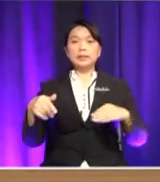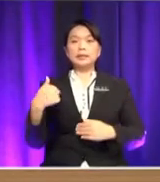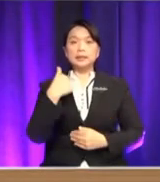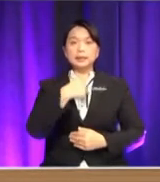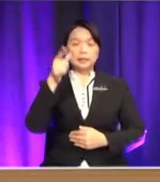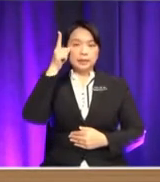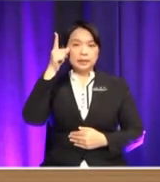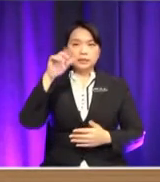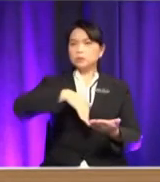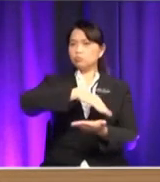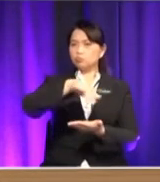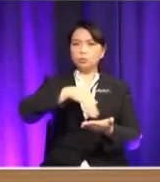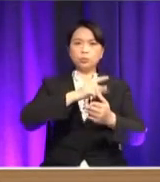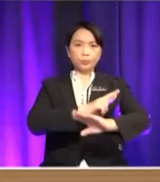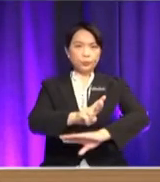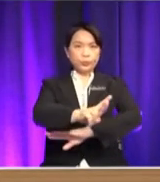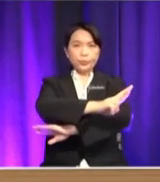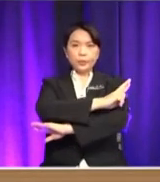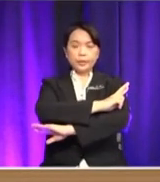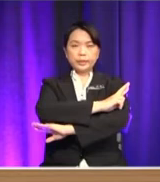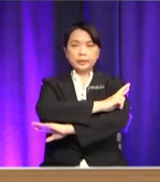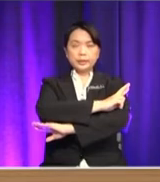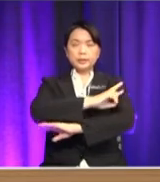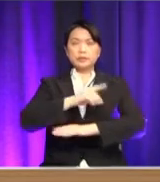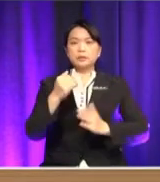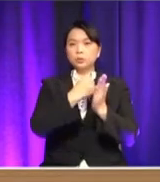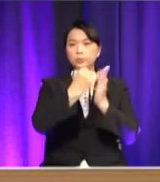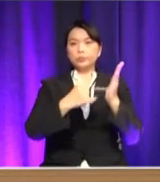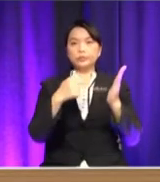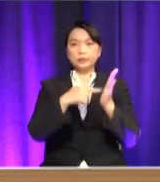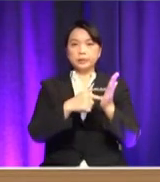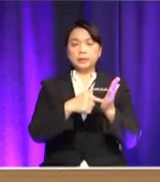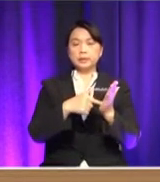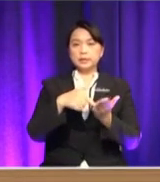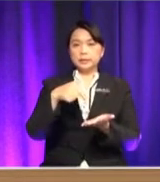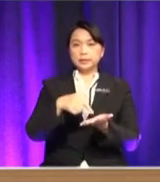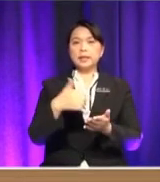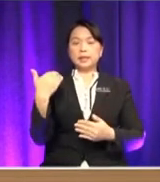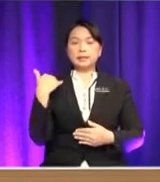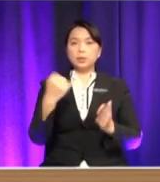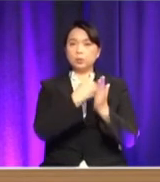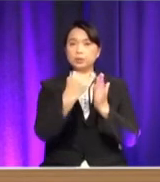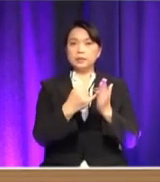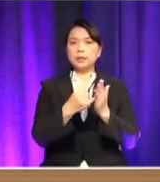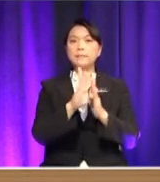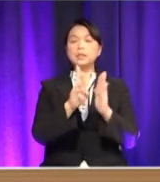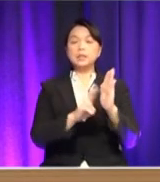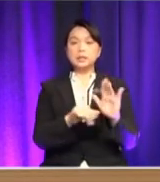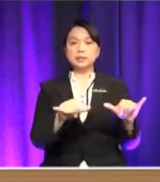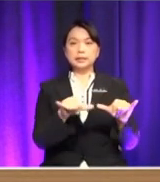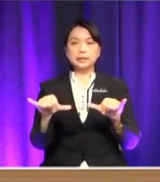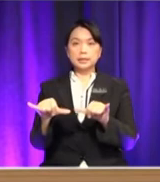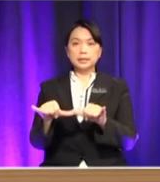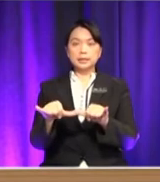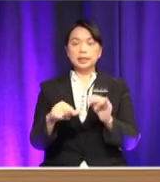punya keseluruhan ruang pada pelat lantai Oke lukisan ini adalah lukisan berskala pada pola lantainya akan ditunjukkan